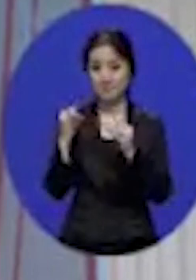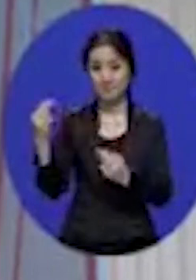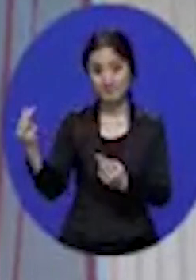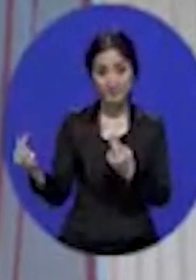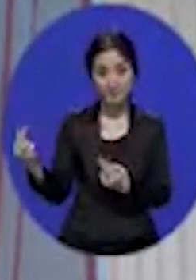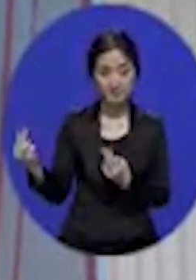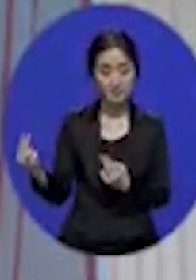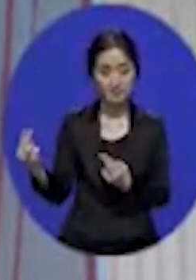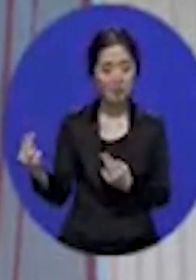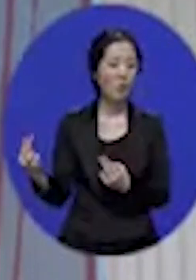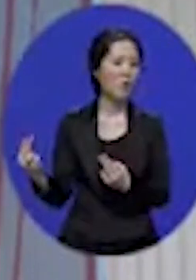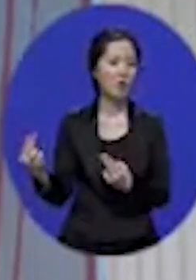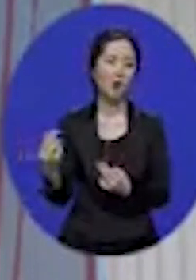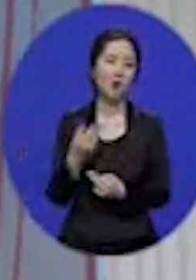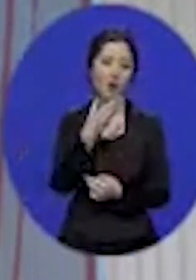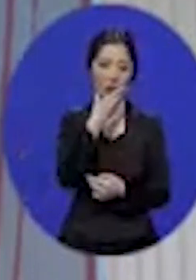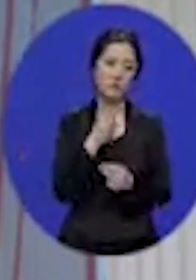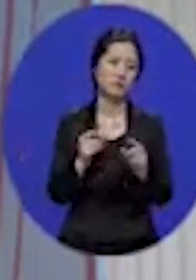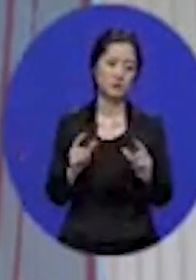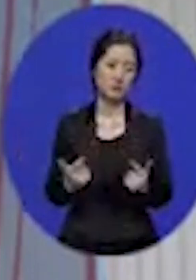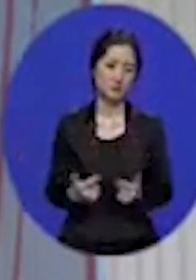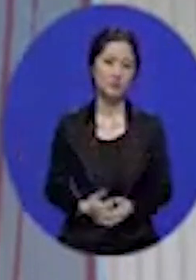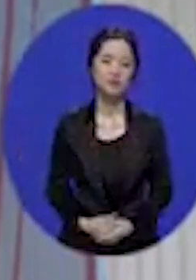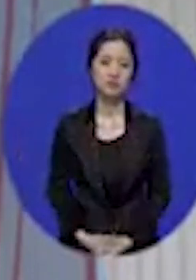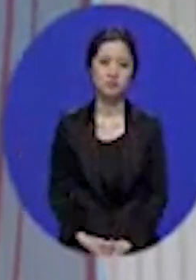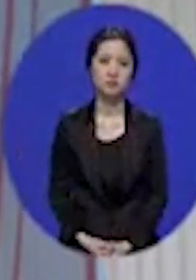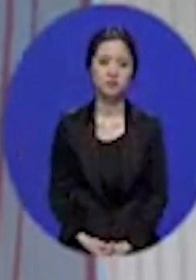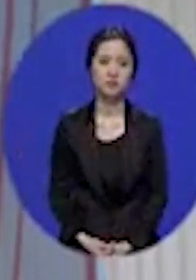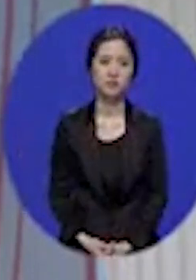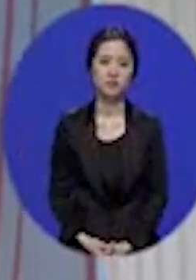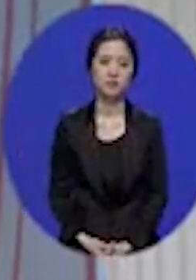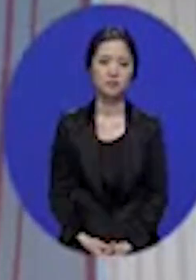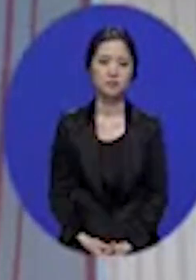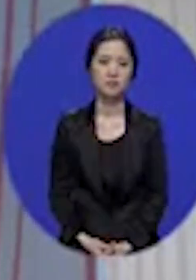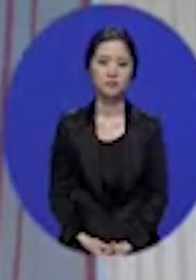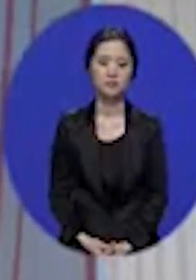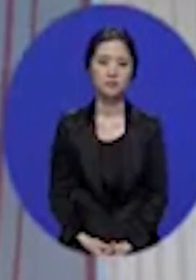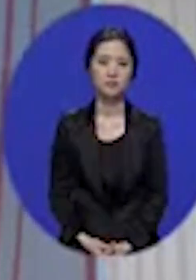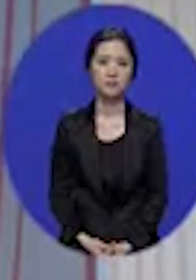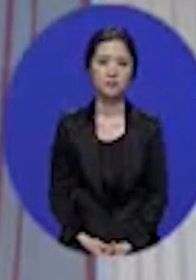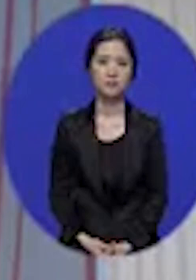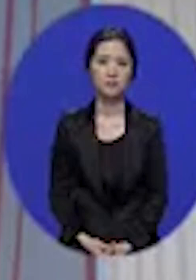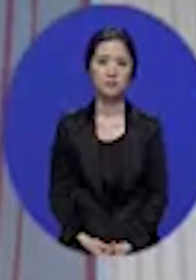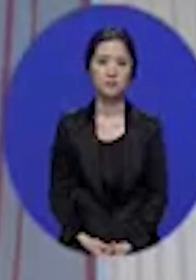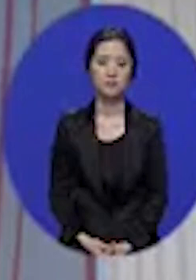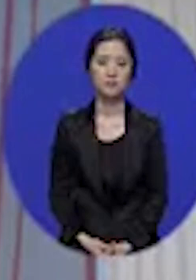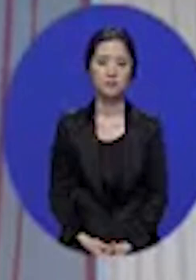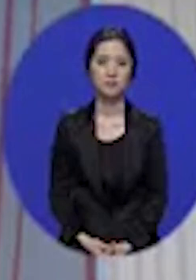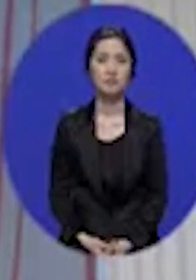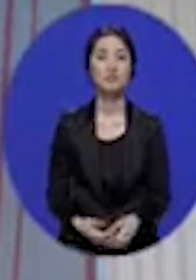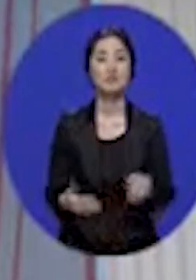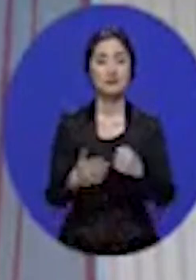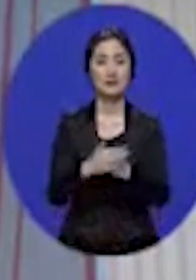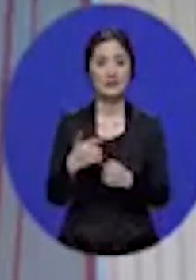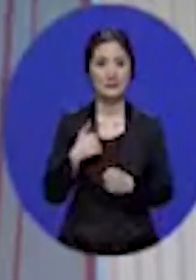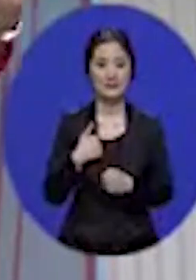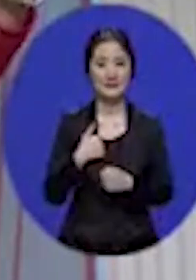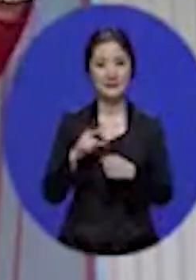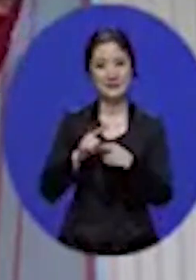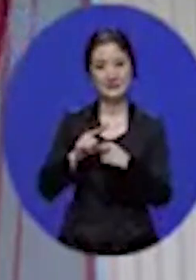비교해서는 그 행복이 내게 되지 않는다는 거예요. 그 지방에 제가 한번 그 방송 갔다가 그 집